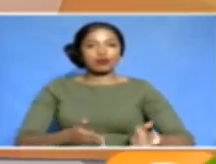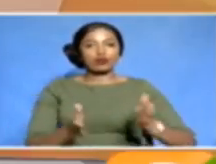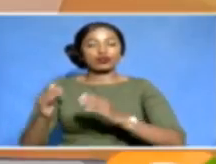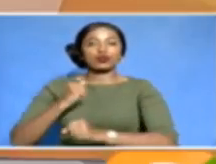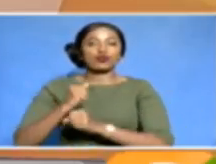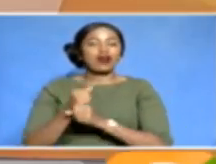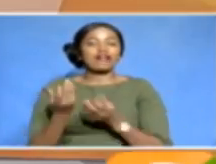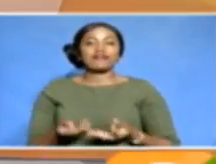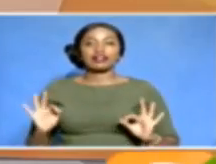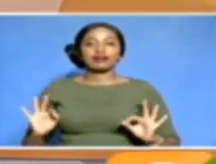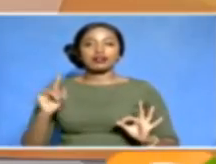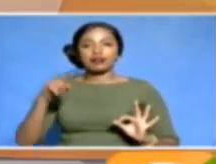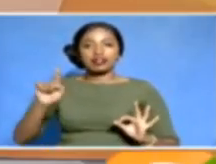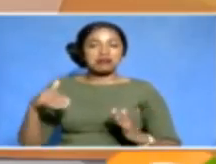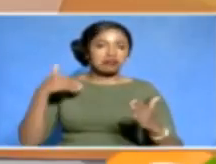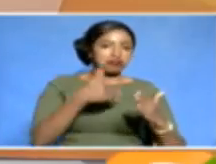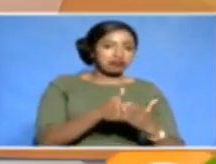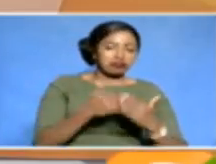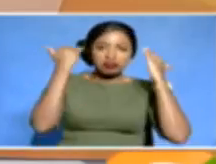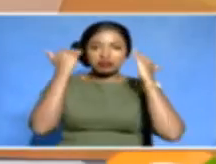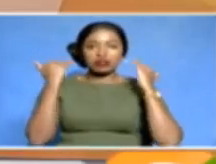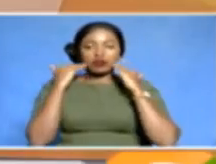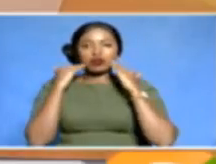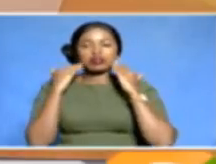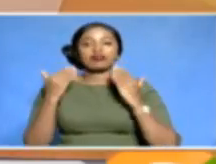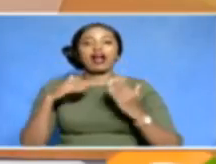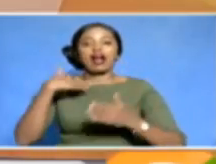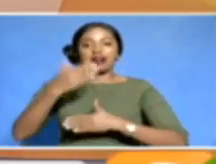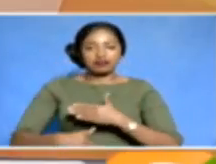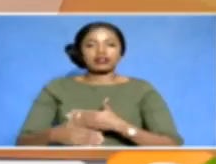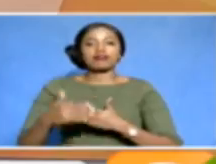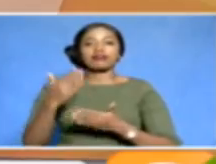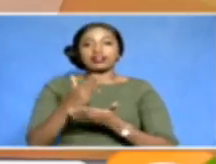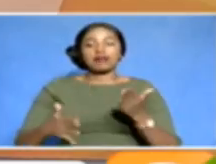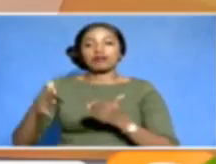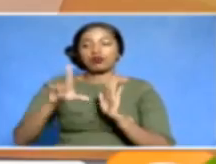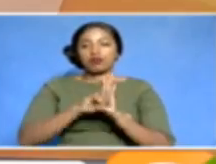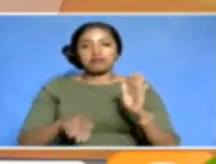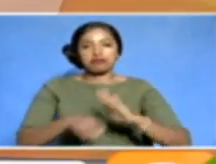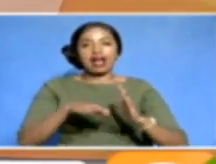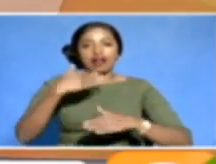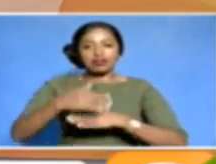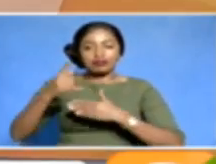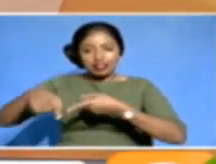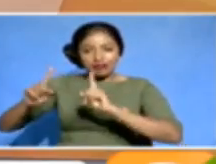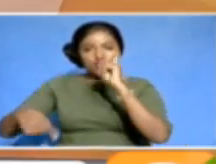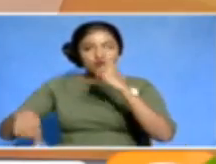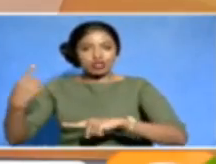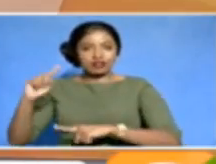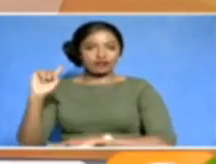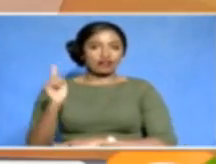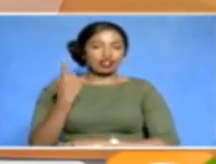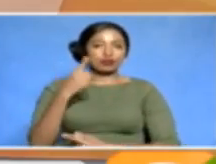Mbarak alifika mbele ya kamati ya bunge kuhusu haki na masuala ya sheria kupigwa msasa baada ya kuibuka wa kwanza kati ya watu